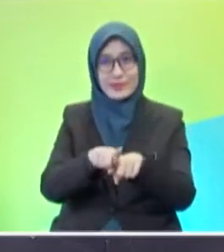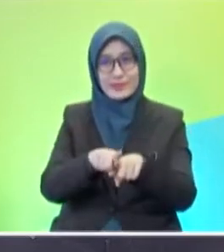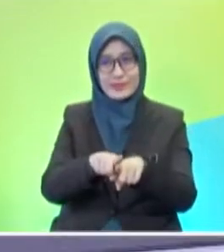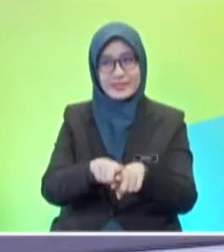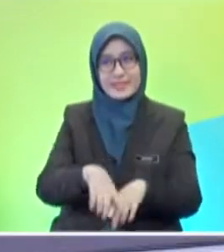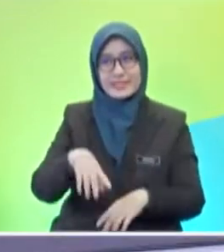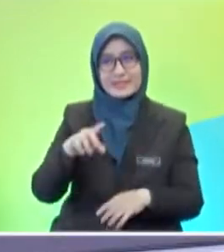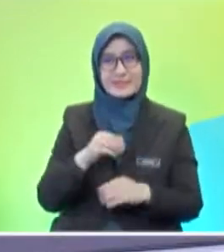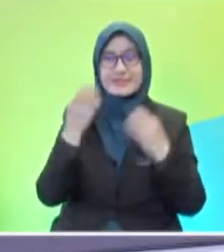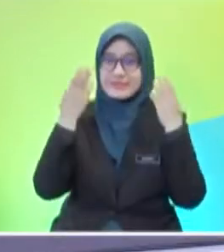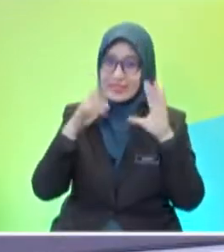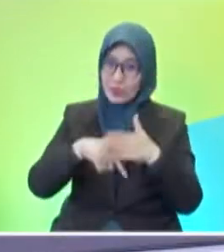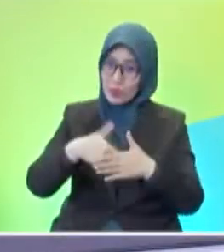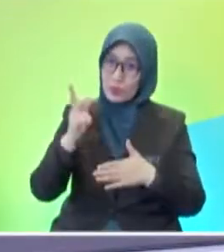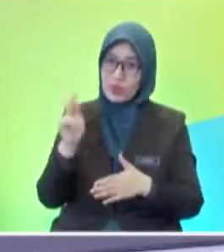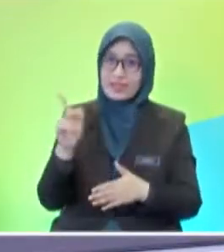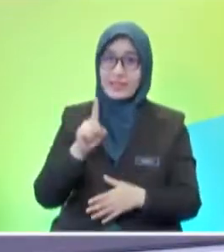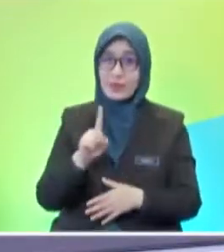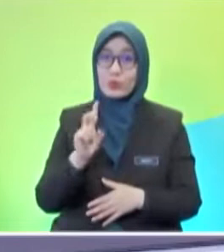satu dua